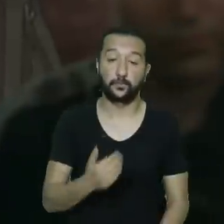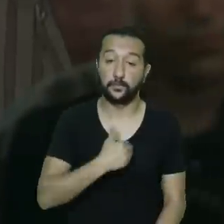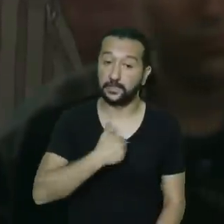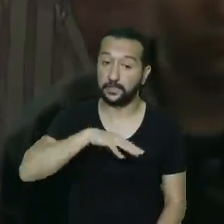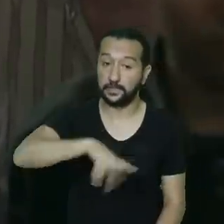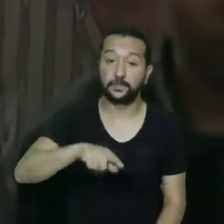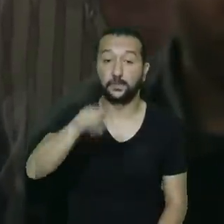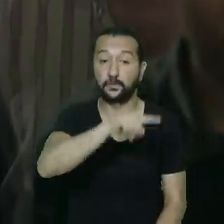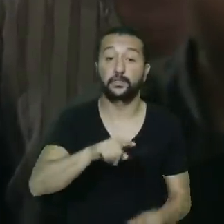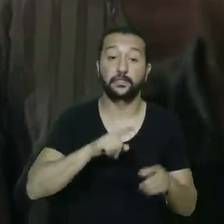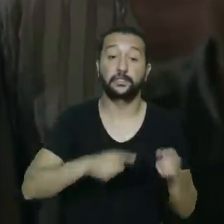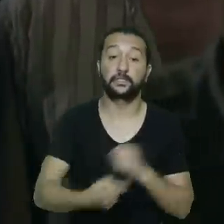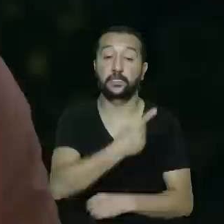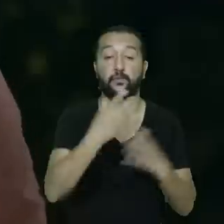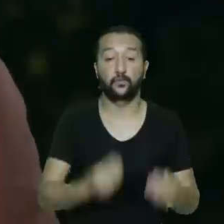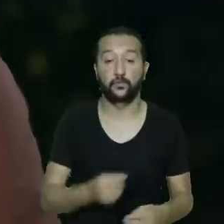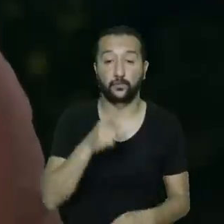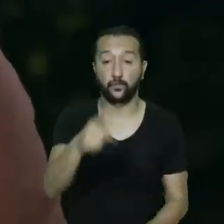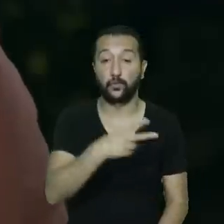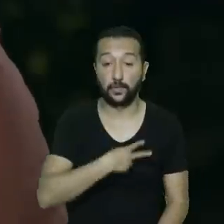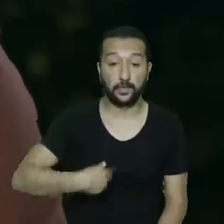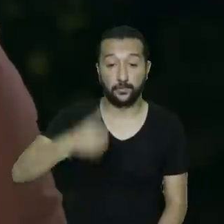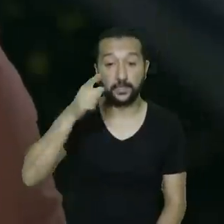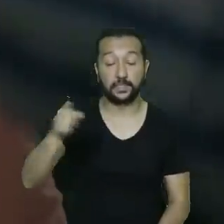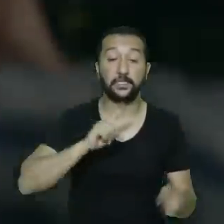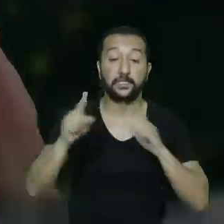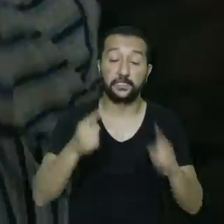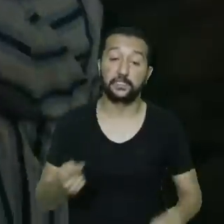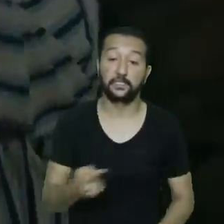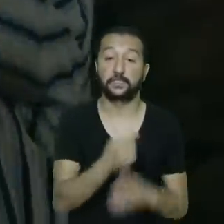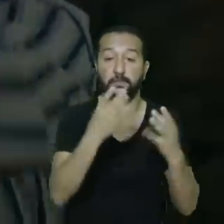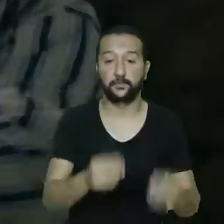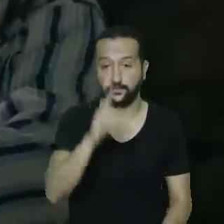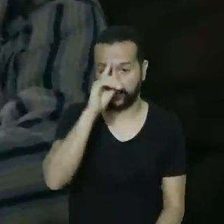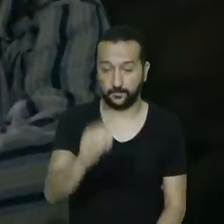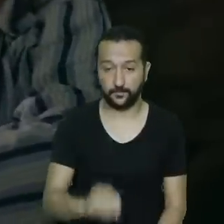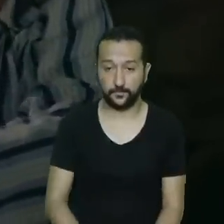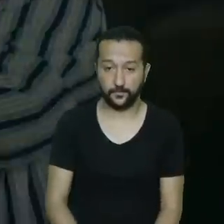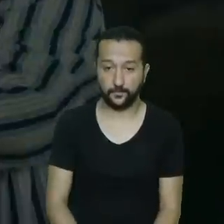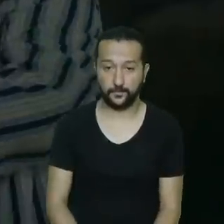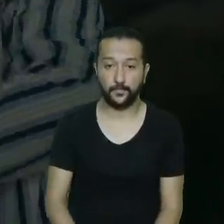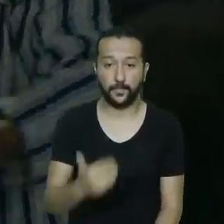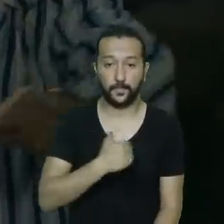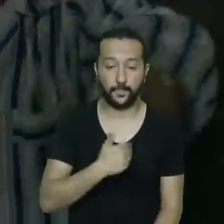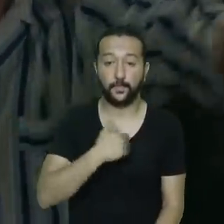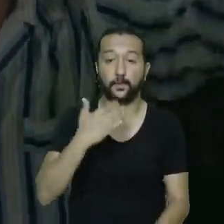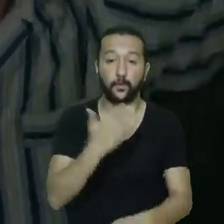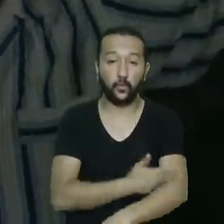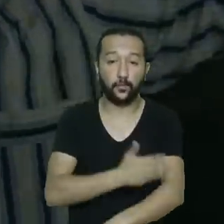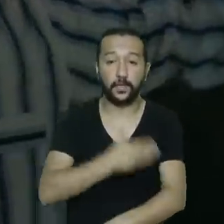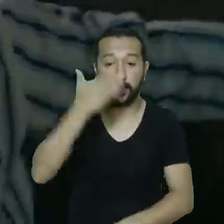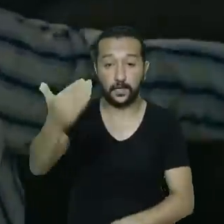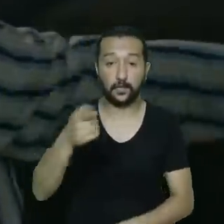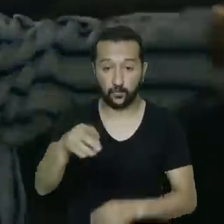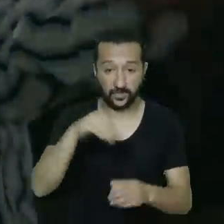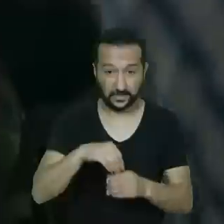Ben hırsızlardan şikayetçiyim. Bu belediye başkanından şikayetçiyim. Ben gurbet kahrını